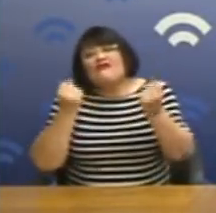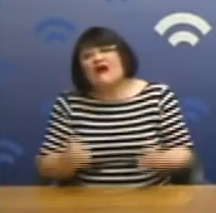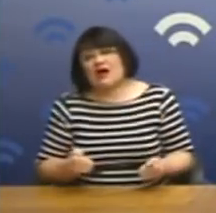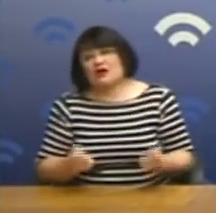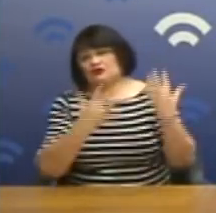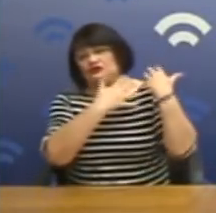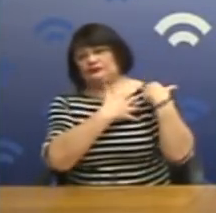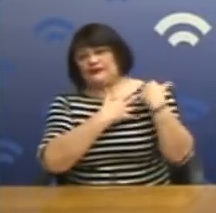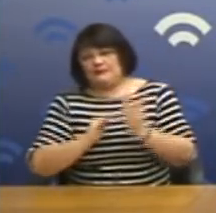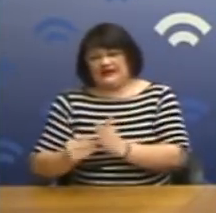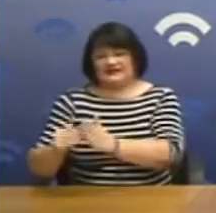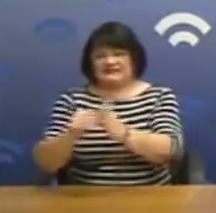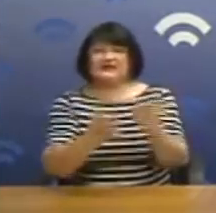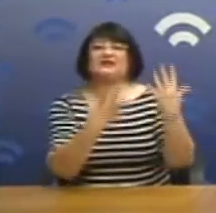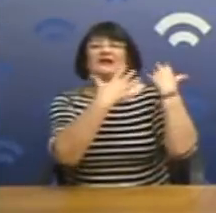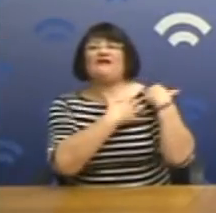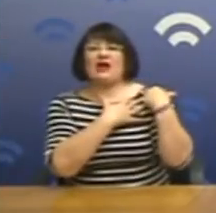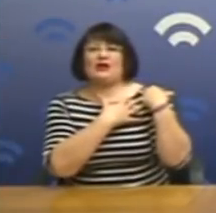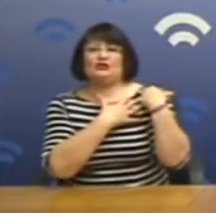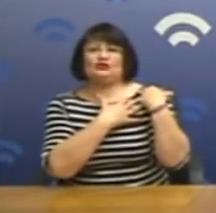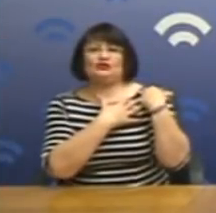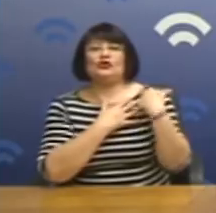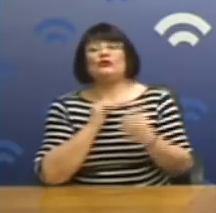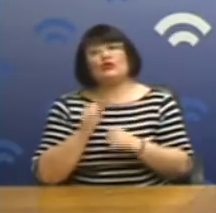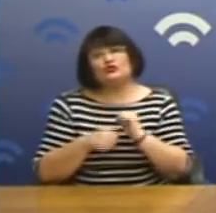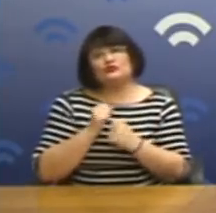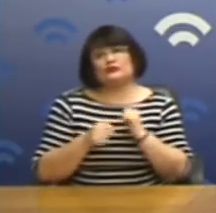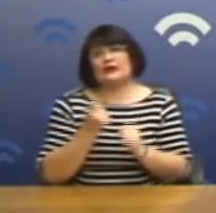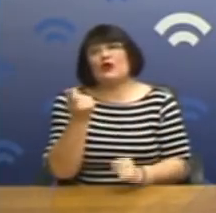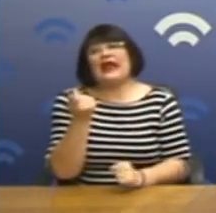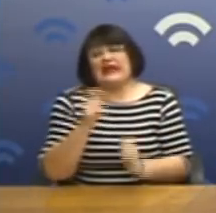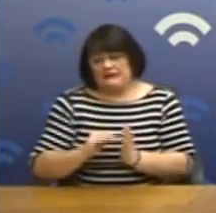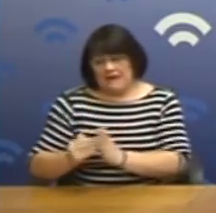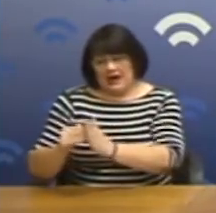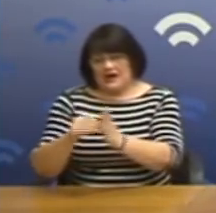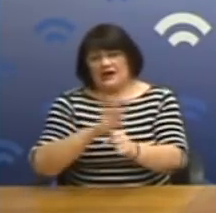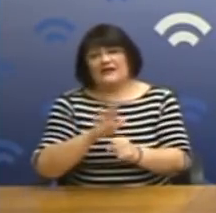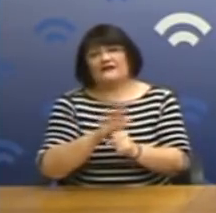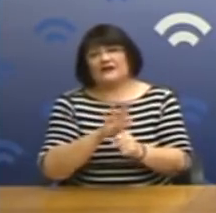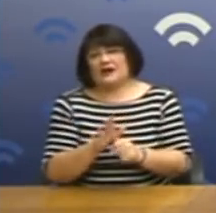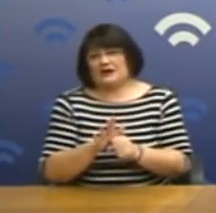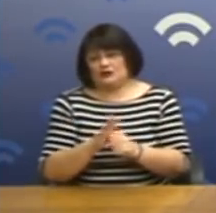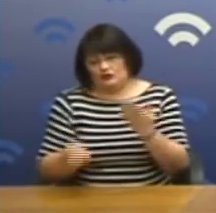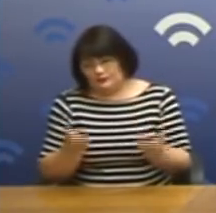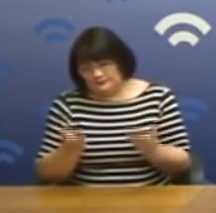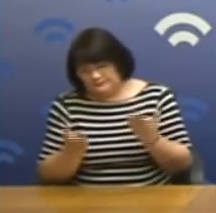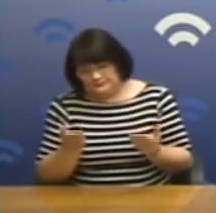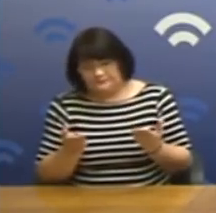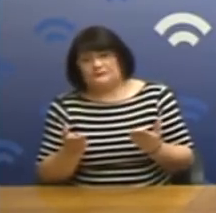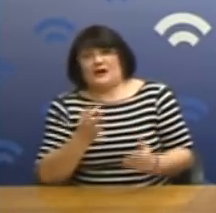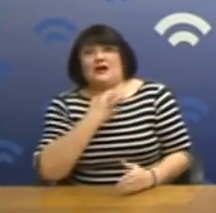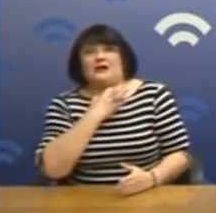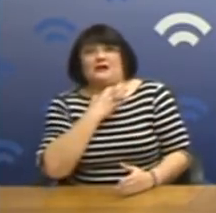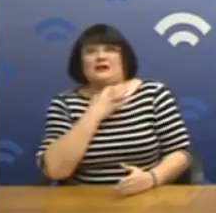στις αρμόδιες υπηρεσίες που προσπαθούν να ανταπεξέλθουν με λίγους υπαλλήλους συγκριτικά με τις μεγάλες